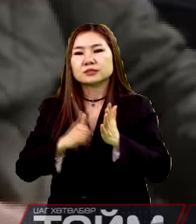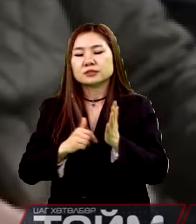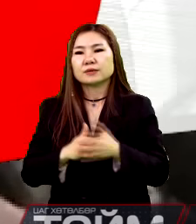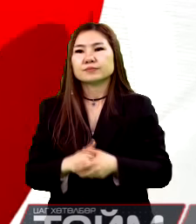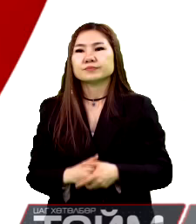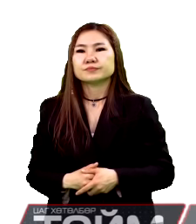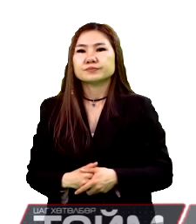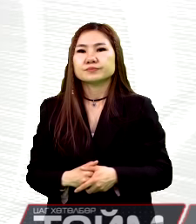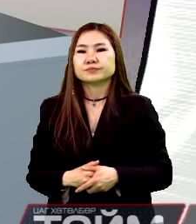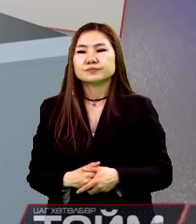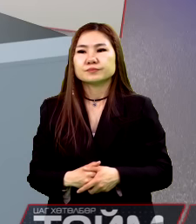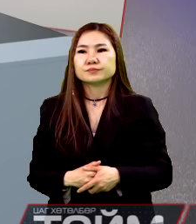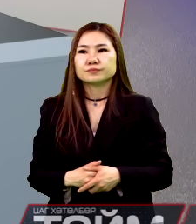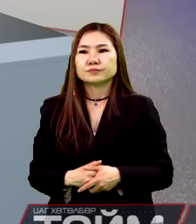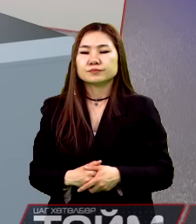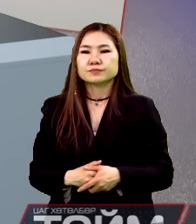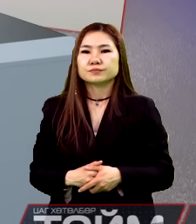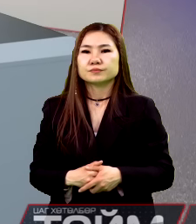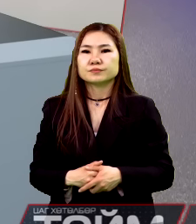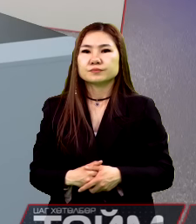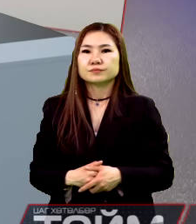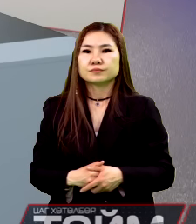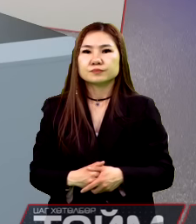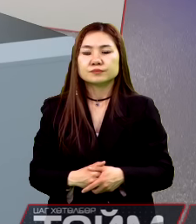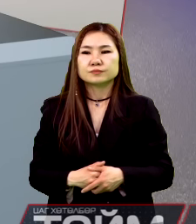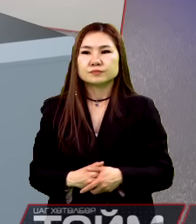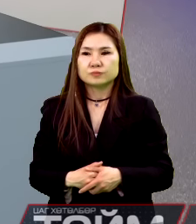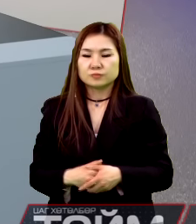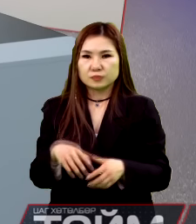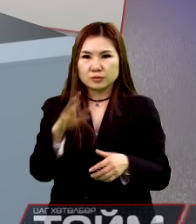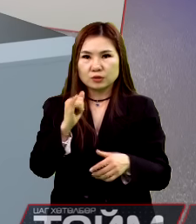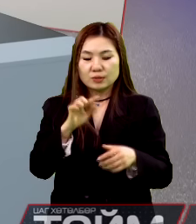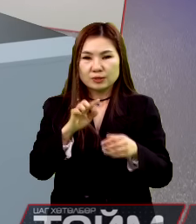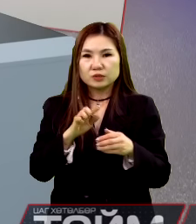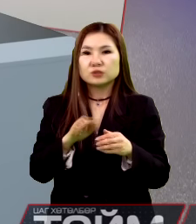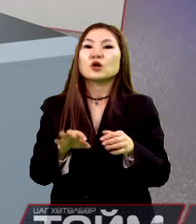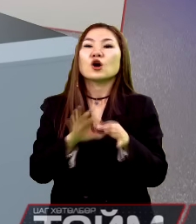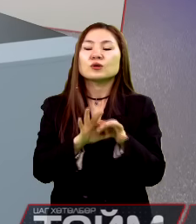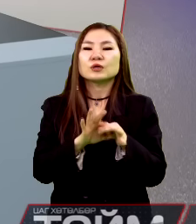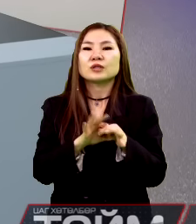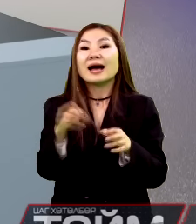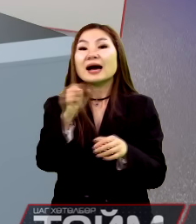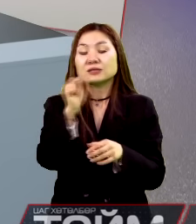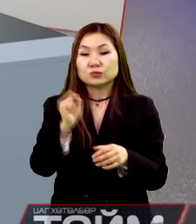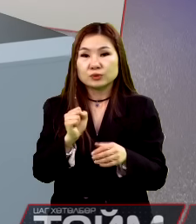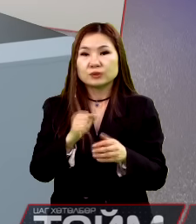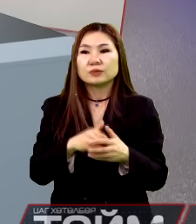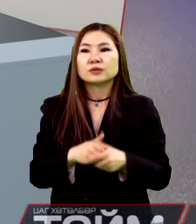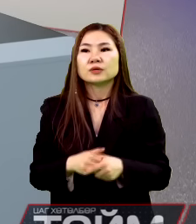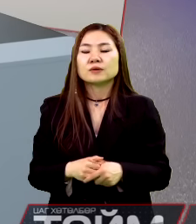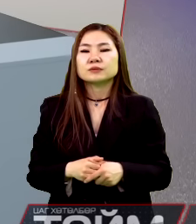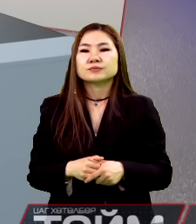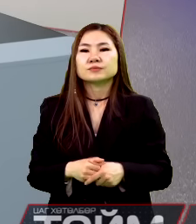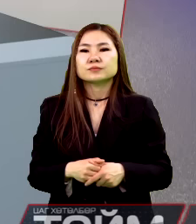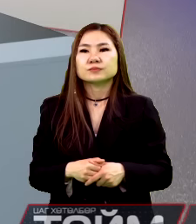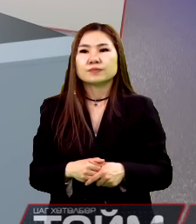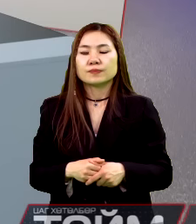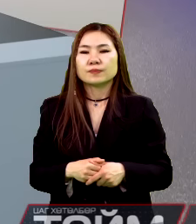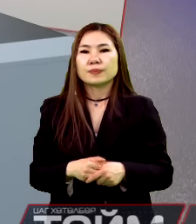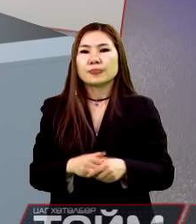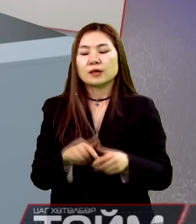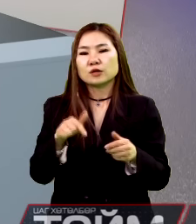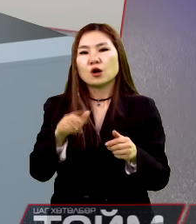шиг. За ер нь бол ингээд хоттой үүсж байгаа одоо асуудлууд энэ цаар бид хоёр тамир хөндөж байгаа тийм. За бас нэг